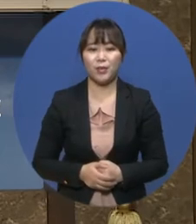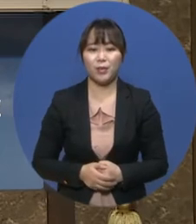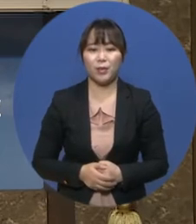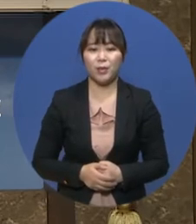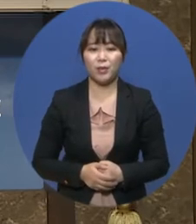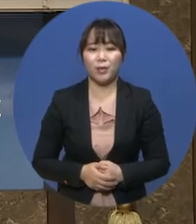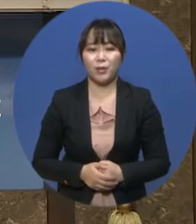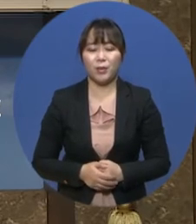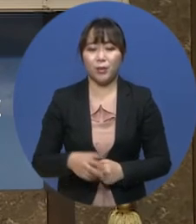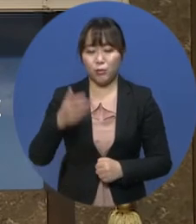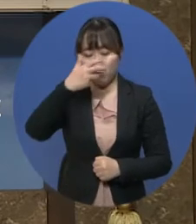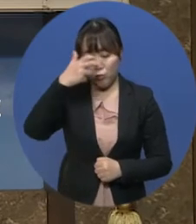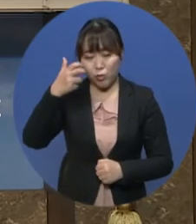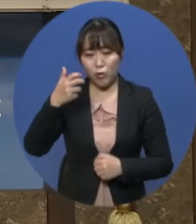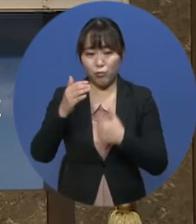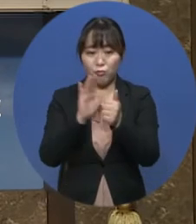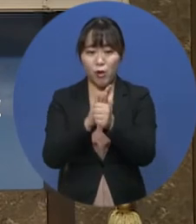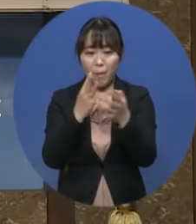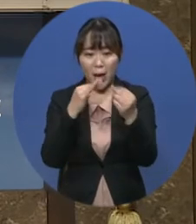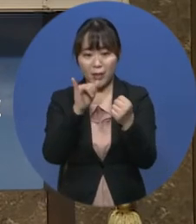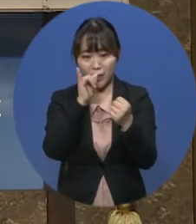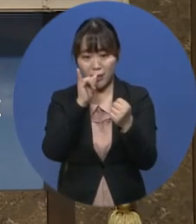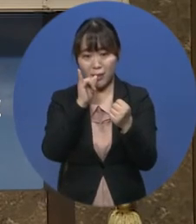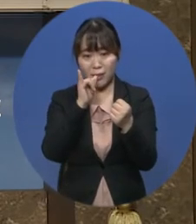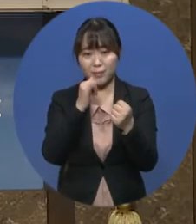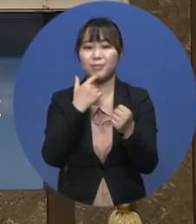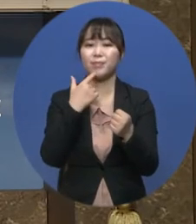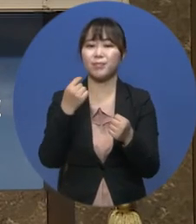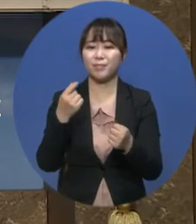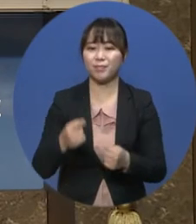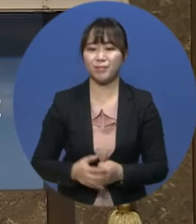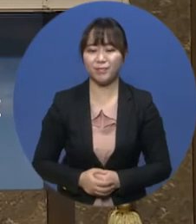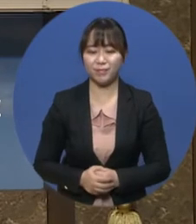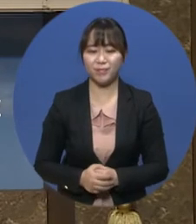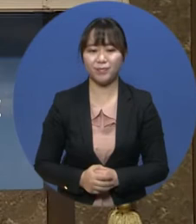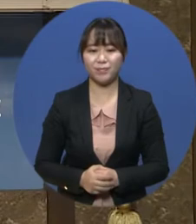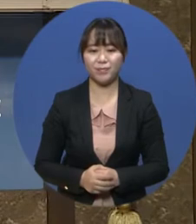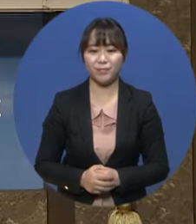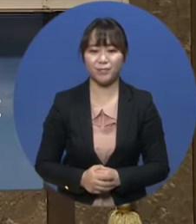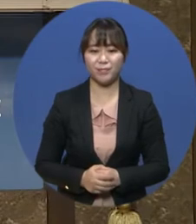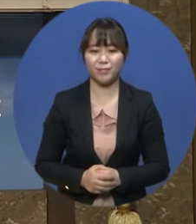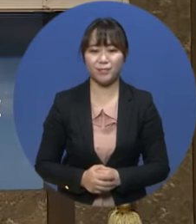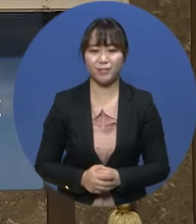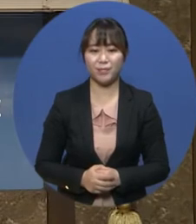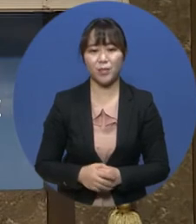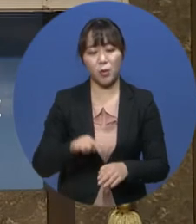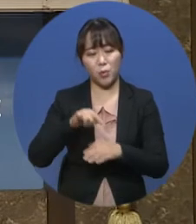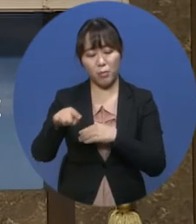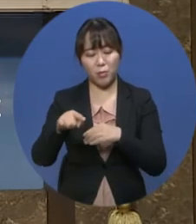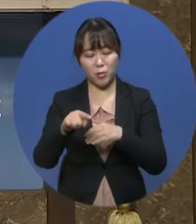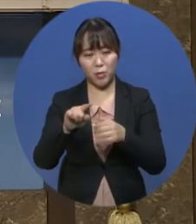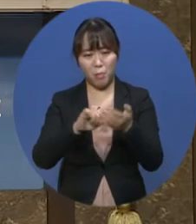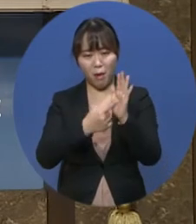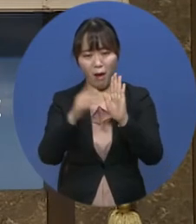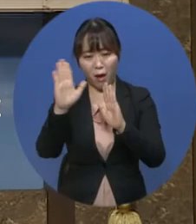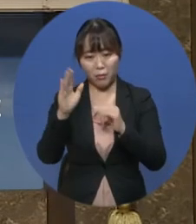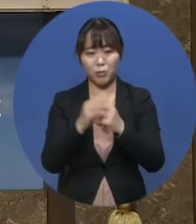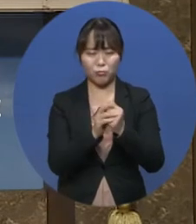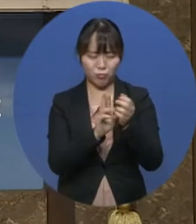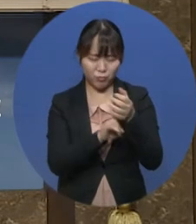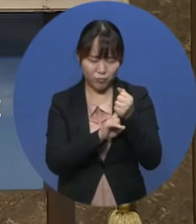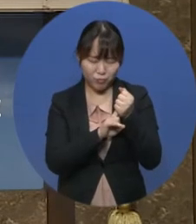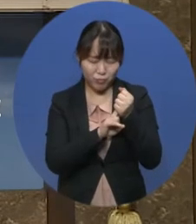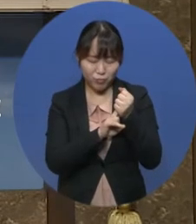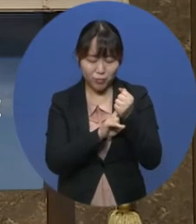또 늘 많이 해주신 원장님 시 가야의 뭔가 바깥으로 이렇게 드러나지 않게 하면서